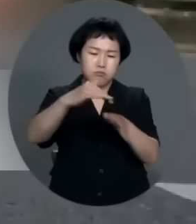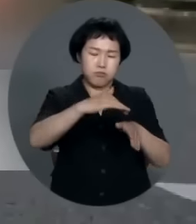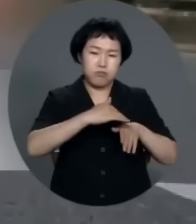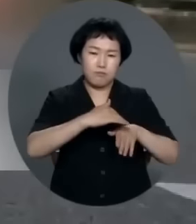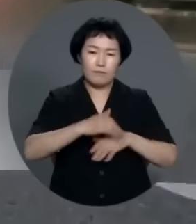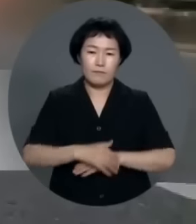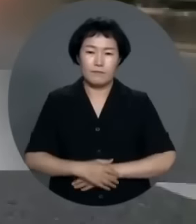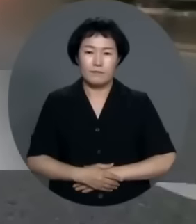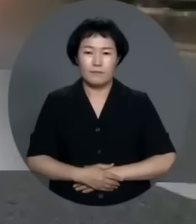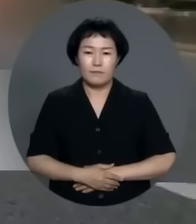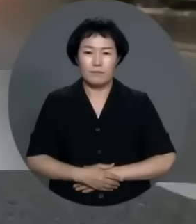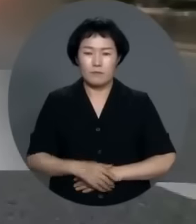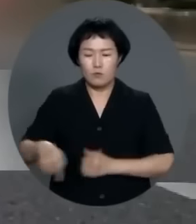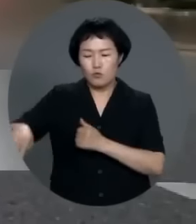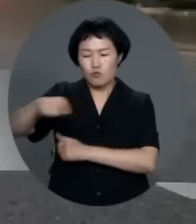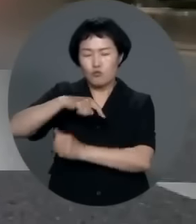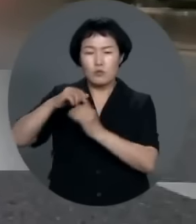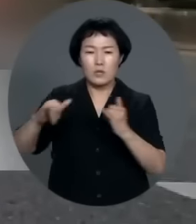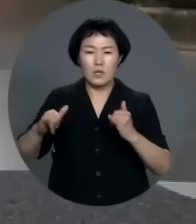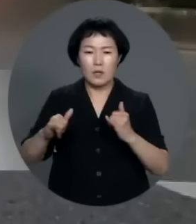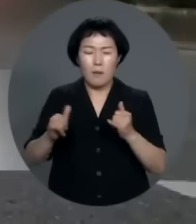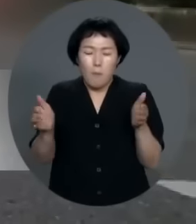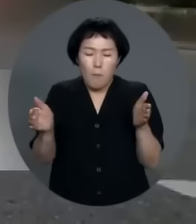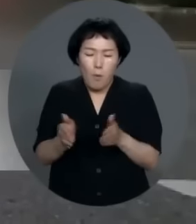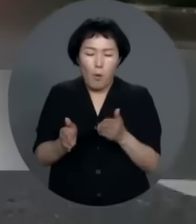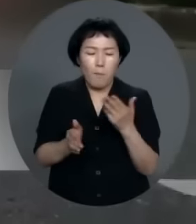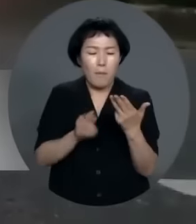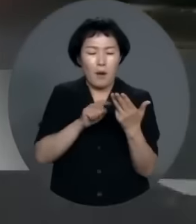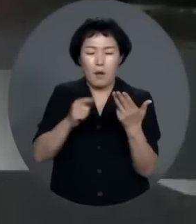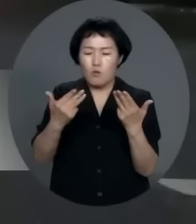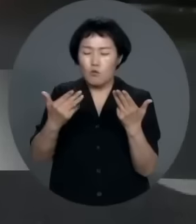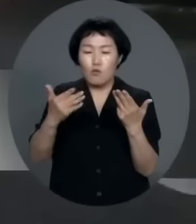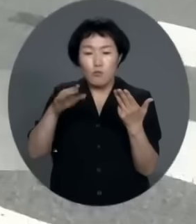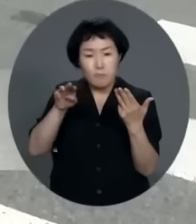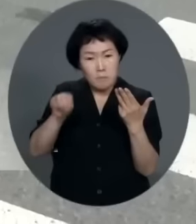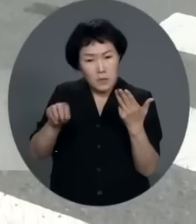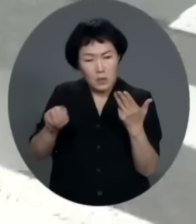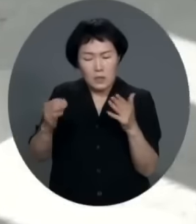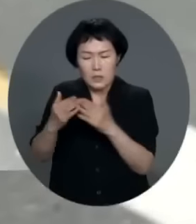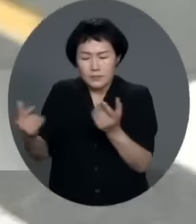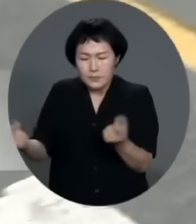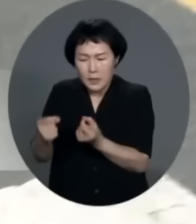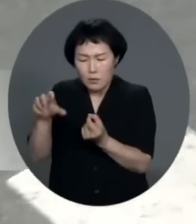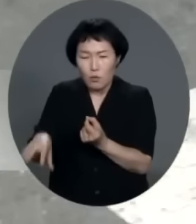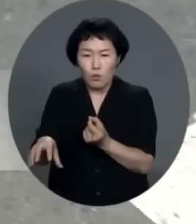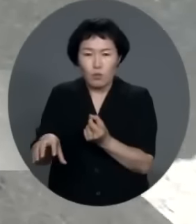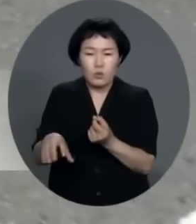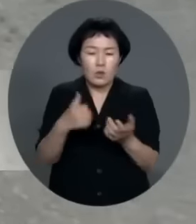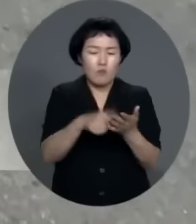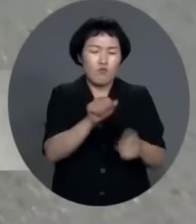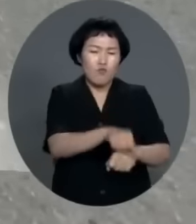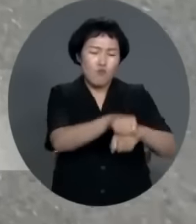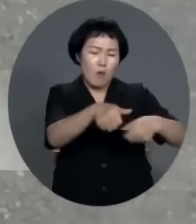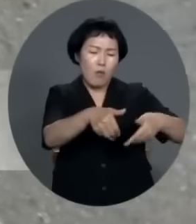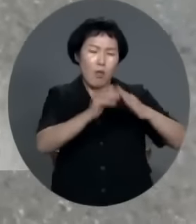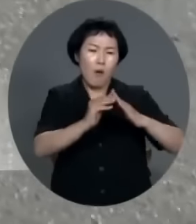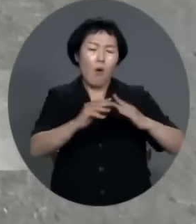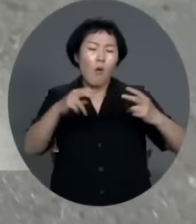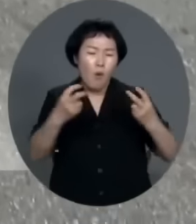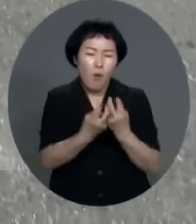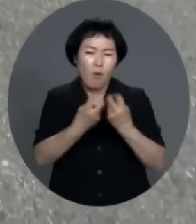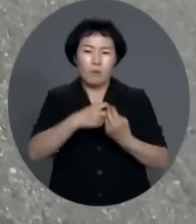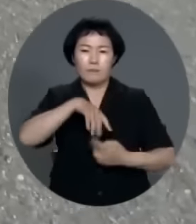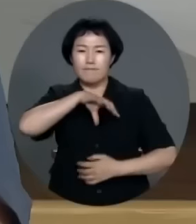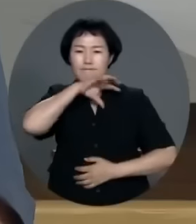나갑니다. 주민들은 8, 9미터 폭의 진입로뿐인 주택가 코앞에 어떻게 물류센터가 들어올 수 있냐고